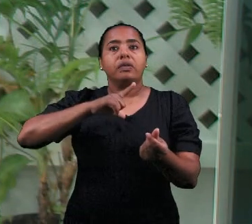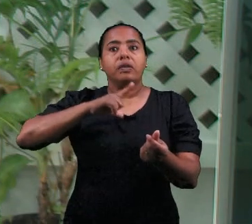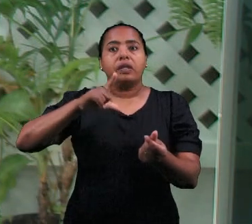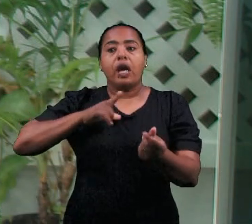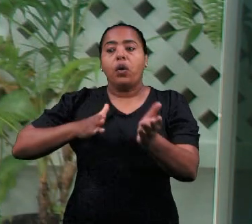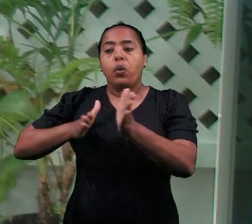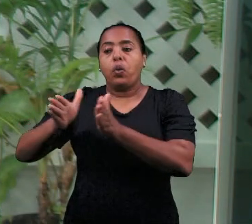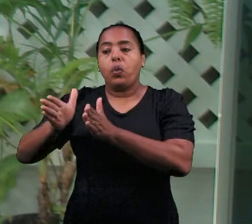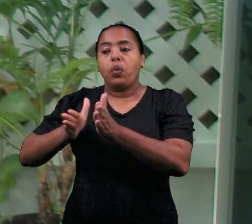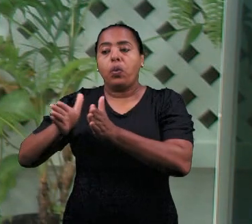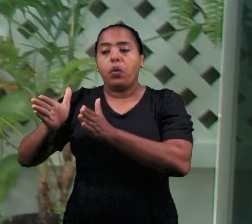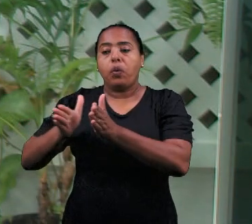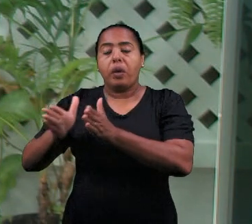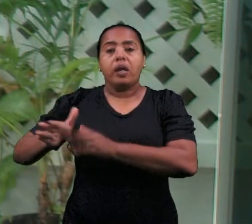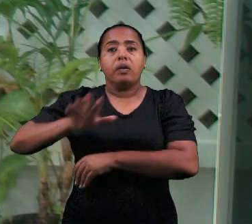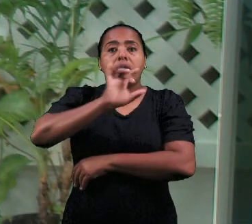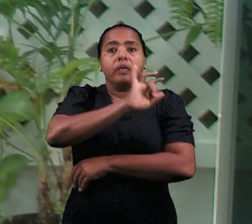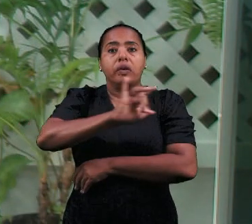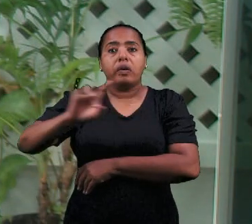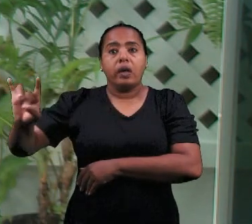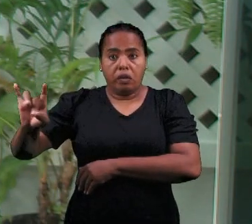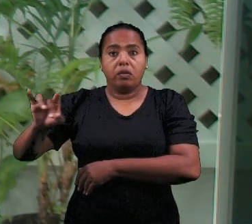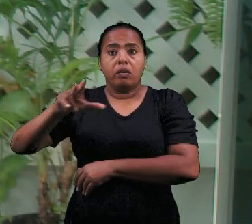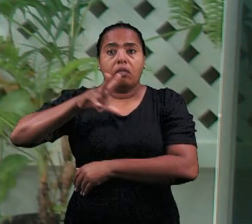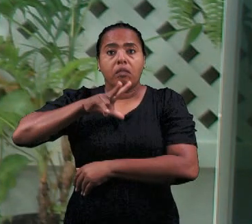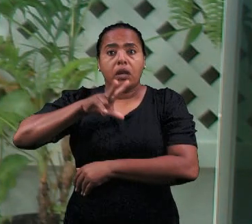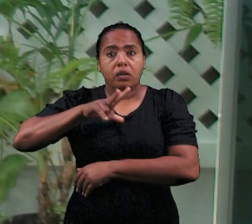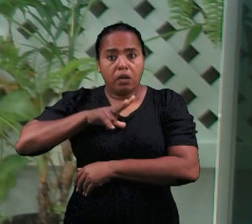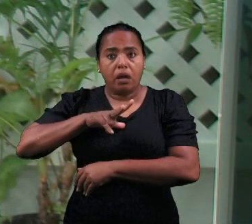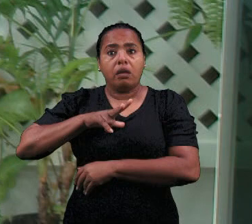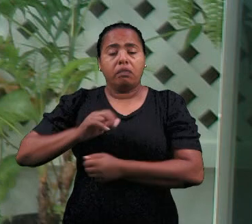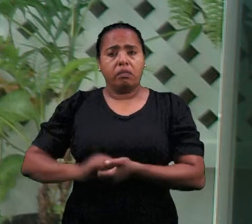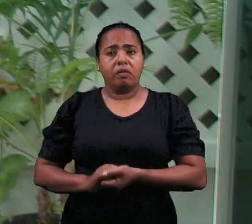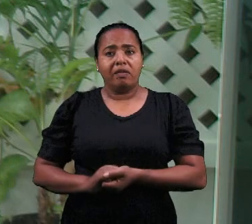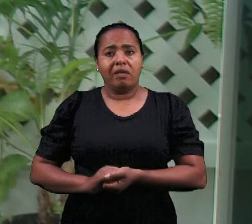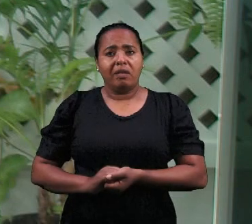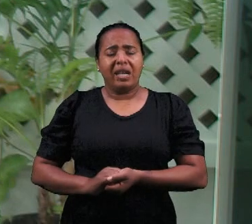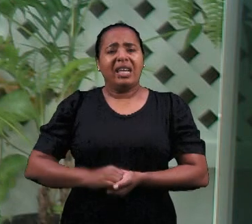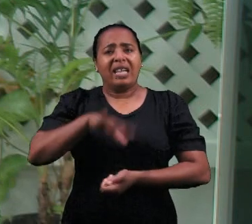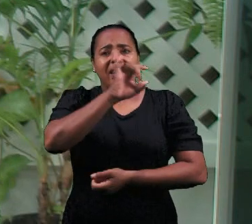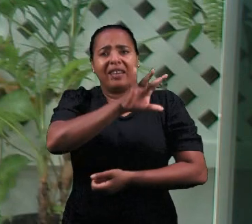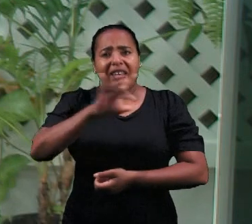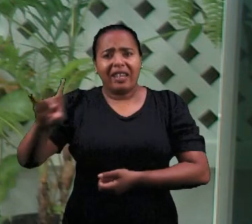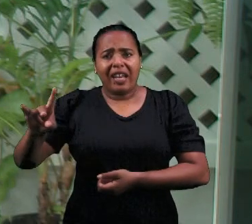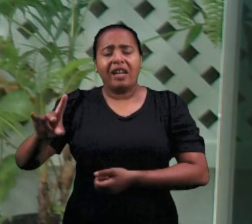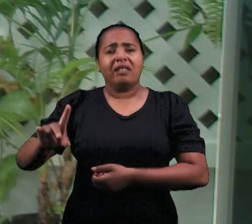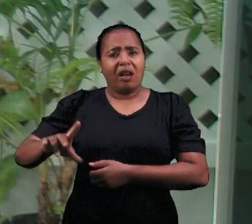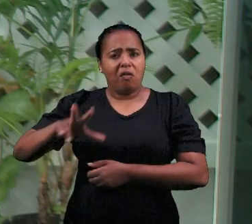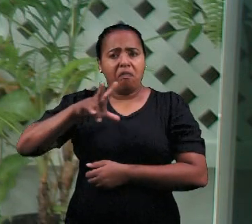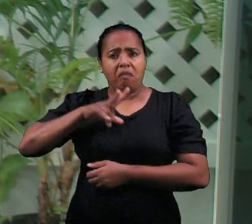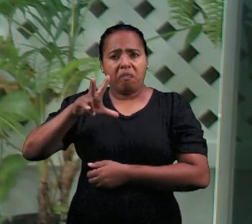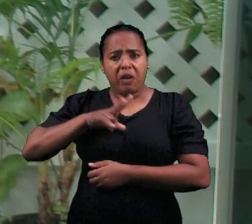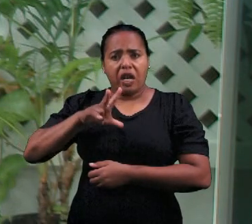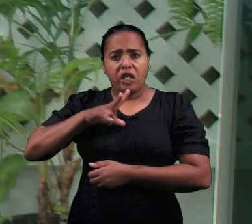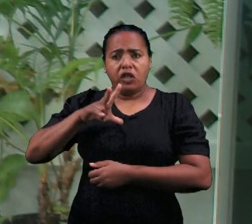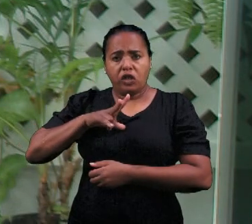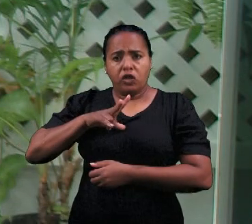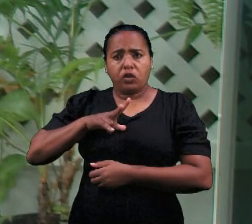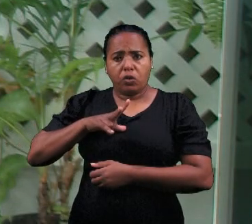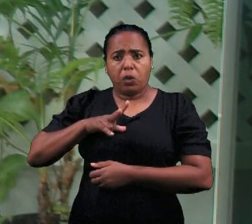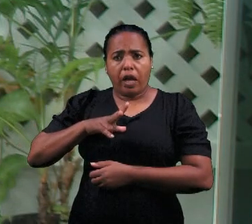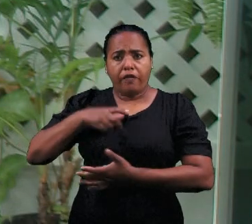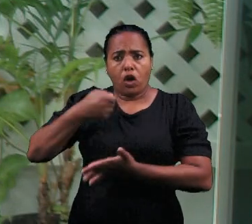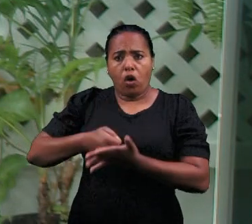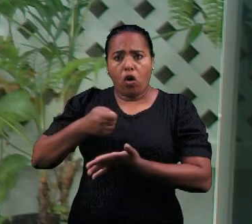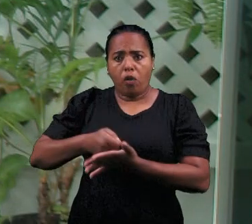savoir l'essence de ce que le Seigneur est là pour le moment de chacun de nous.